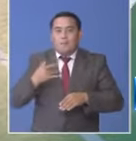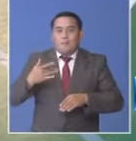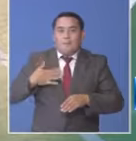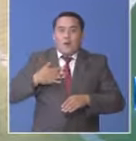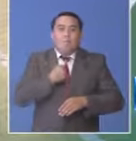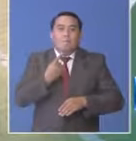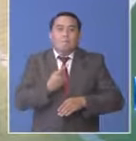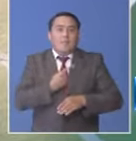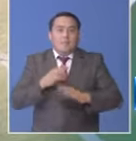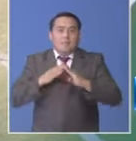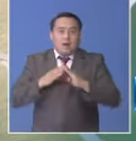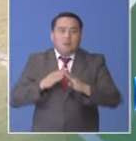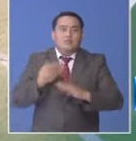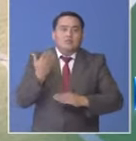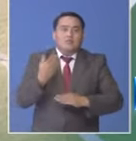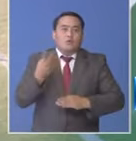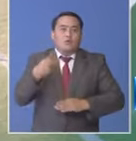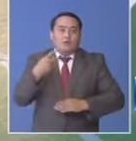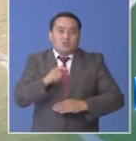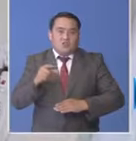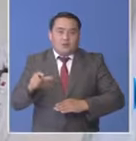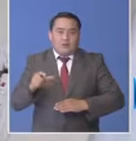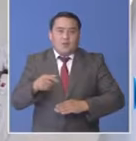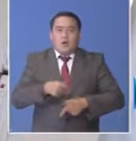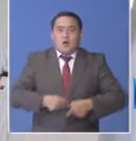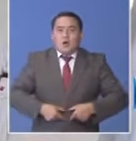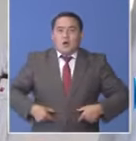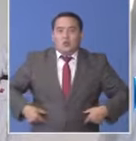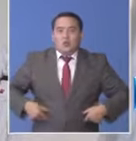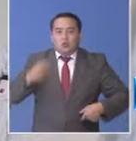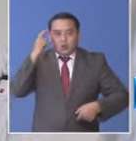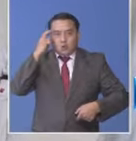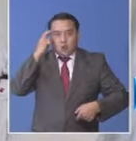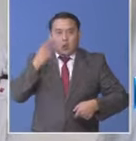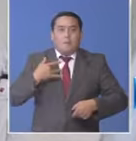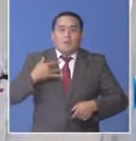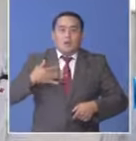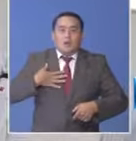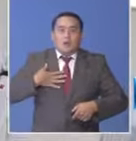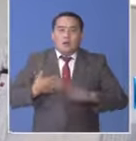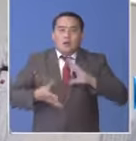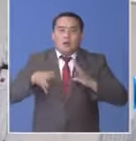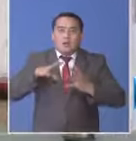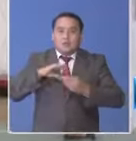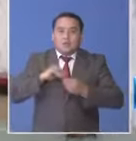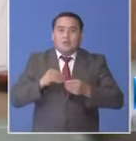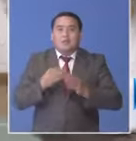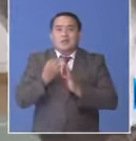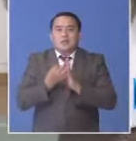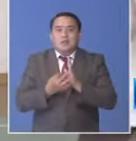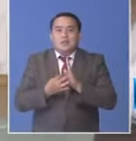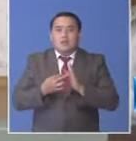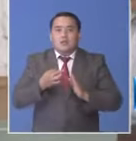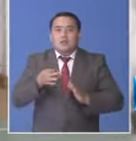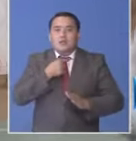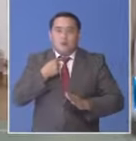звание мастеров карате. Всего их стало 20 человек. Черные пояса ребятам присуждены по результатам дан-тестов, прошедших в